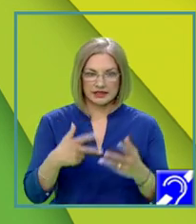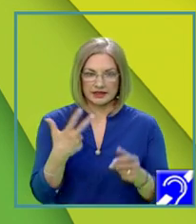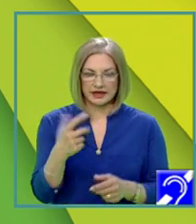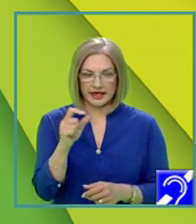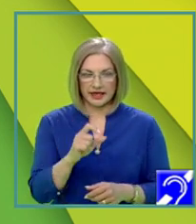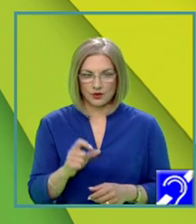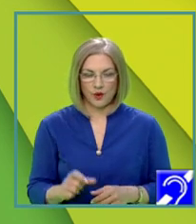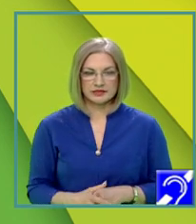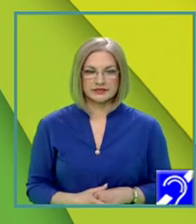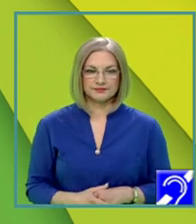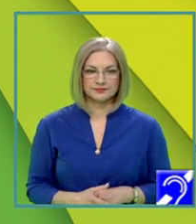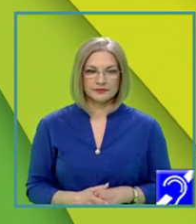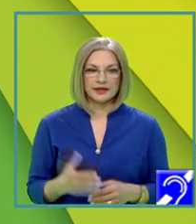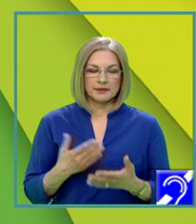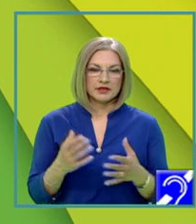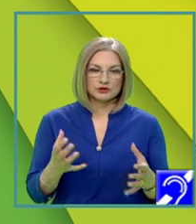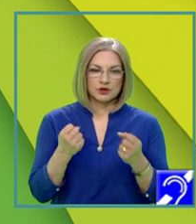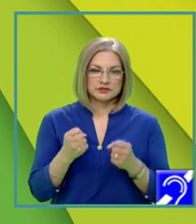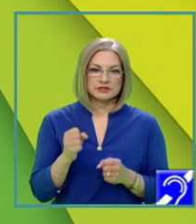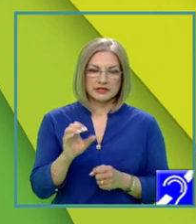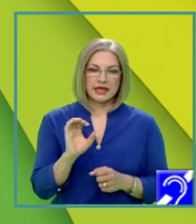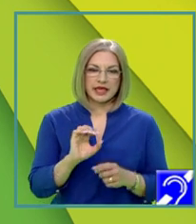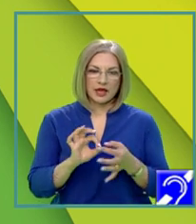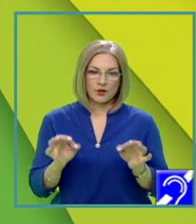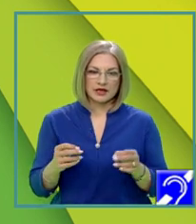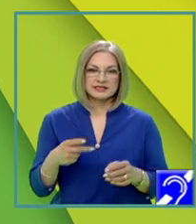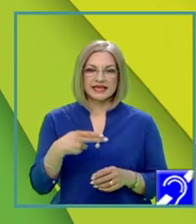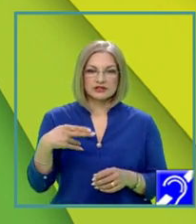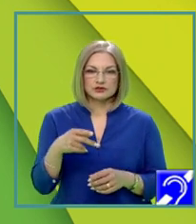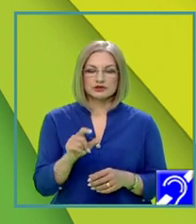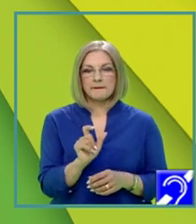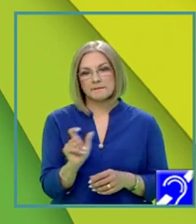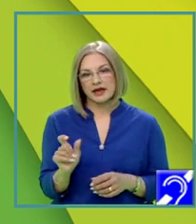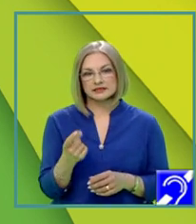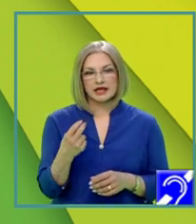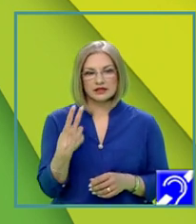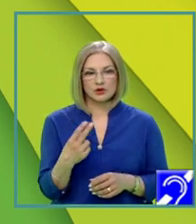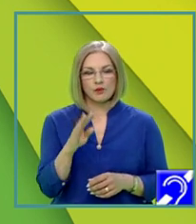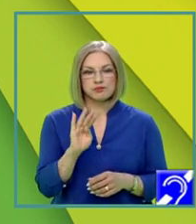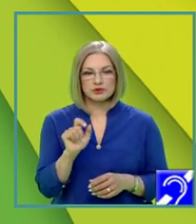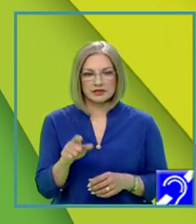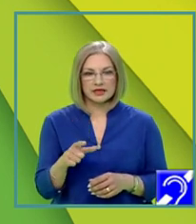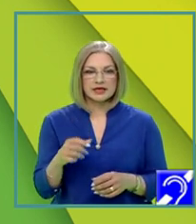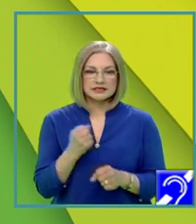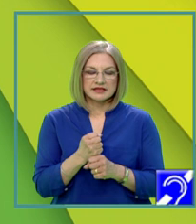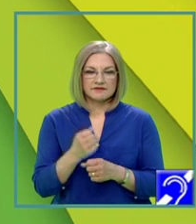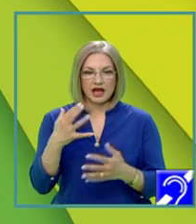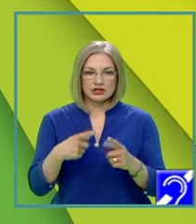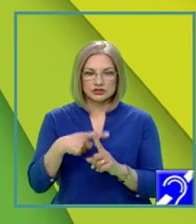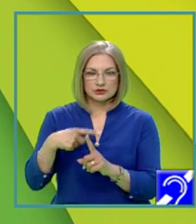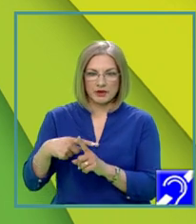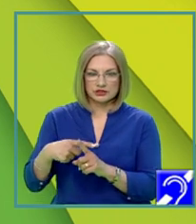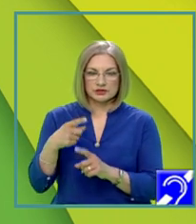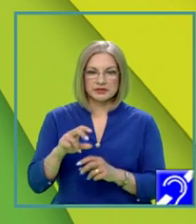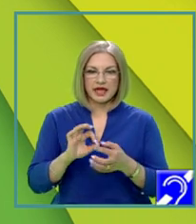termochimice pentru a obține ecuația de hidrogenarea parțială 2-butina i se efectuează suma algebrică a ecuației 1